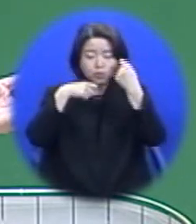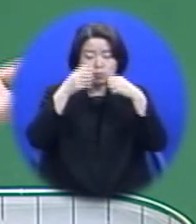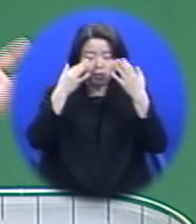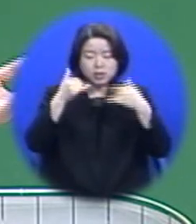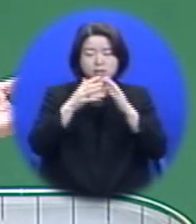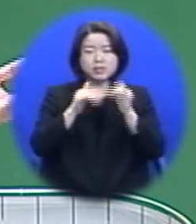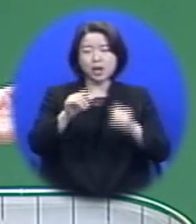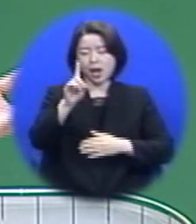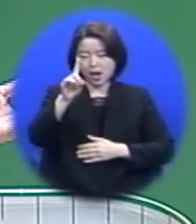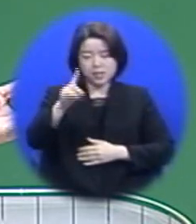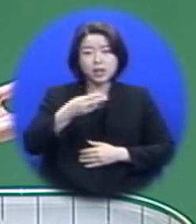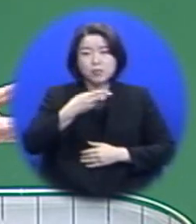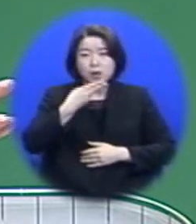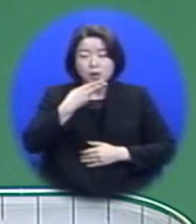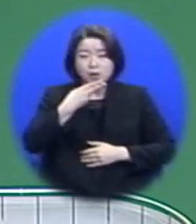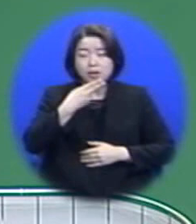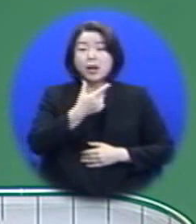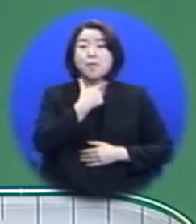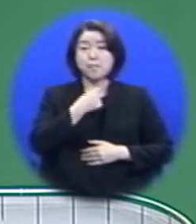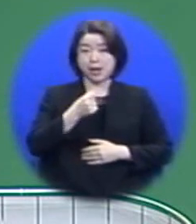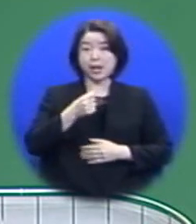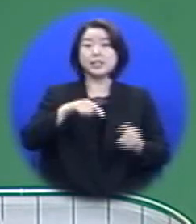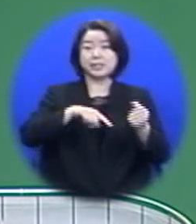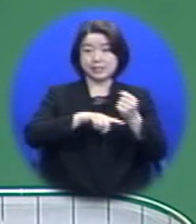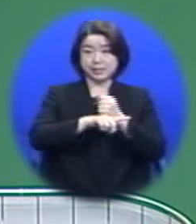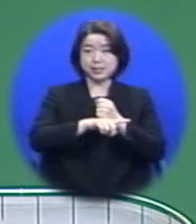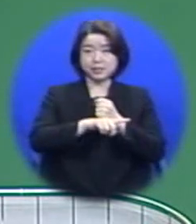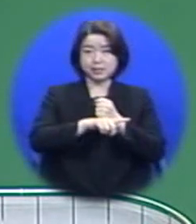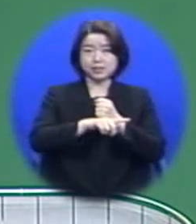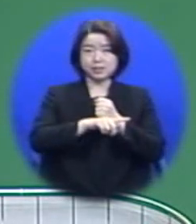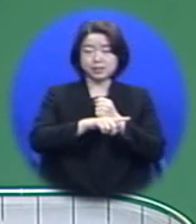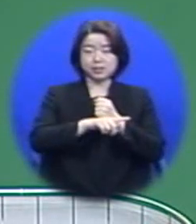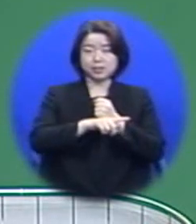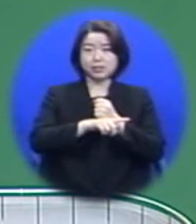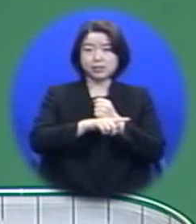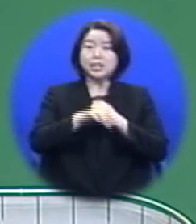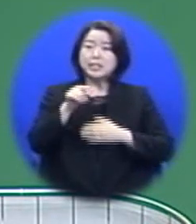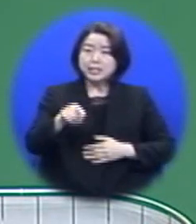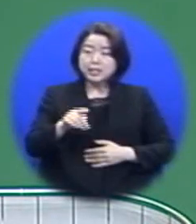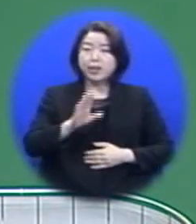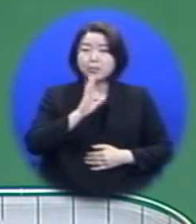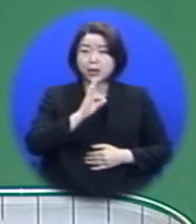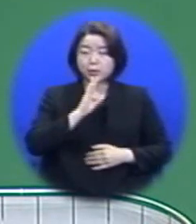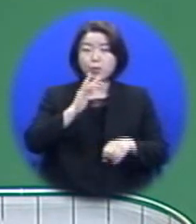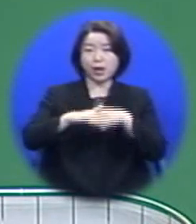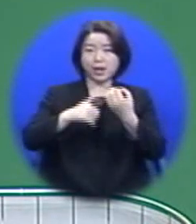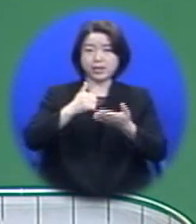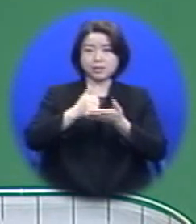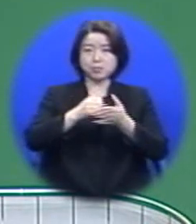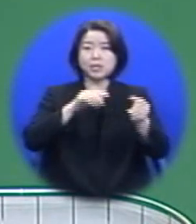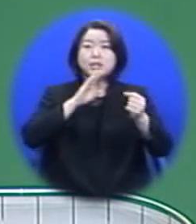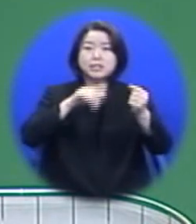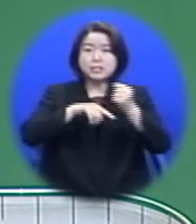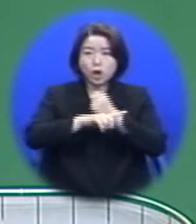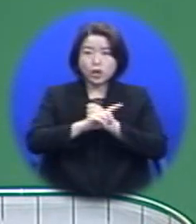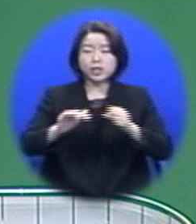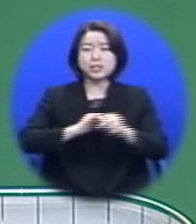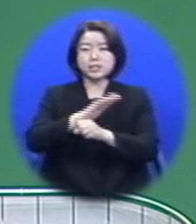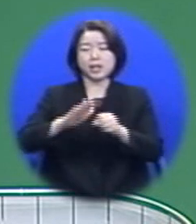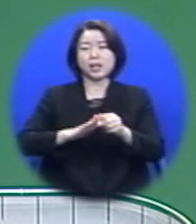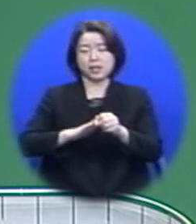없기를 바라는 뜻 뜻이 바로 하나님께서 정의를 사랑하시는